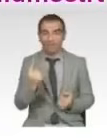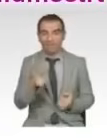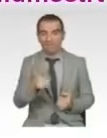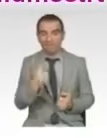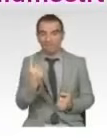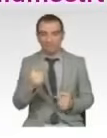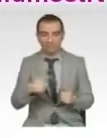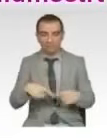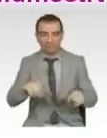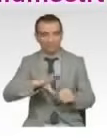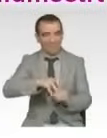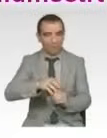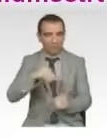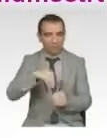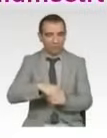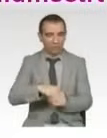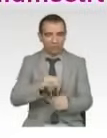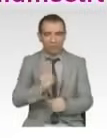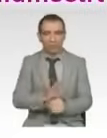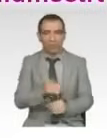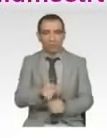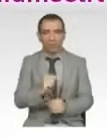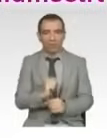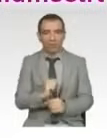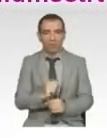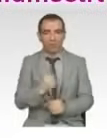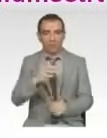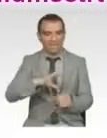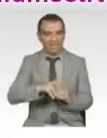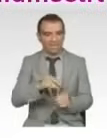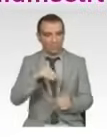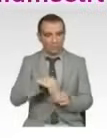içerisine koyuyoruz. Kavanozun içerisine. Bunların hepsini bir